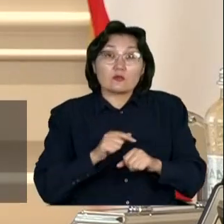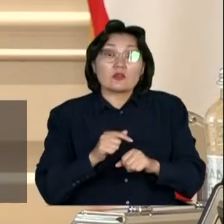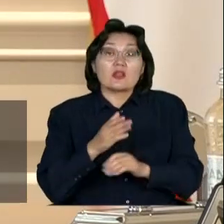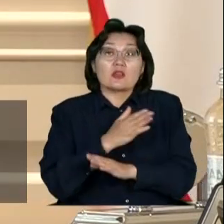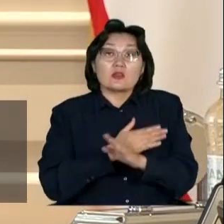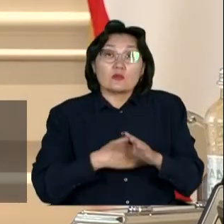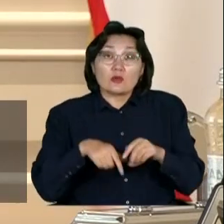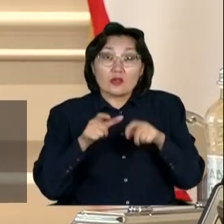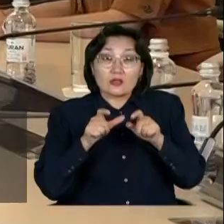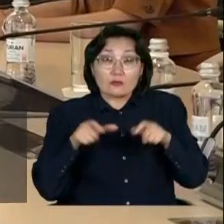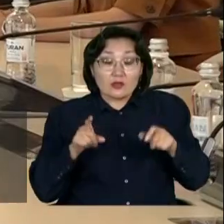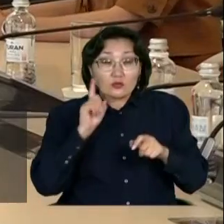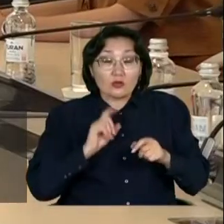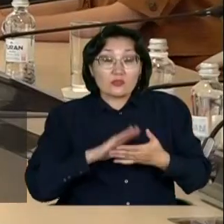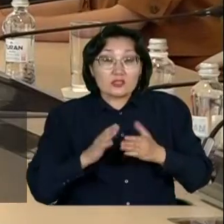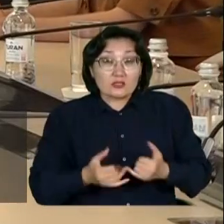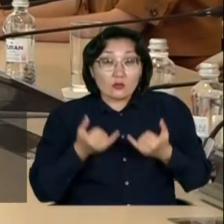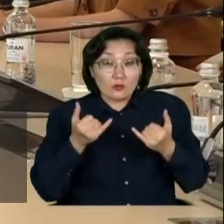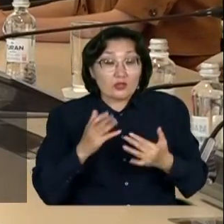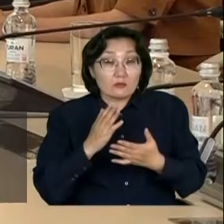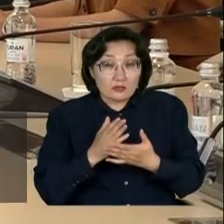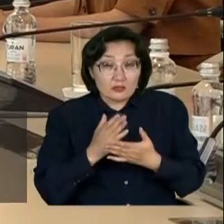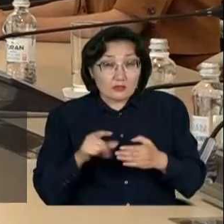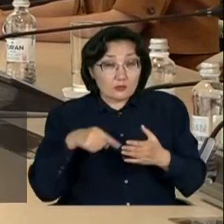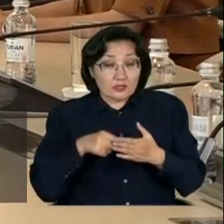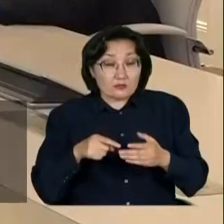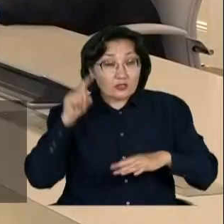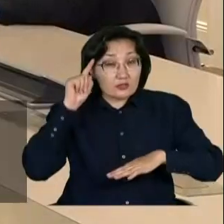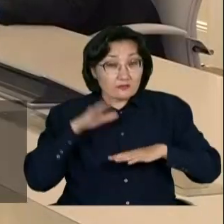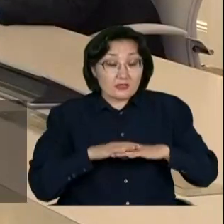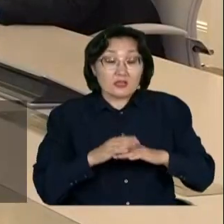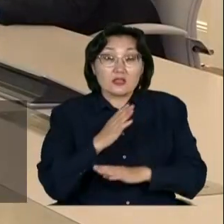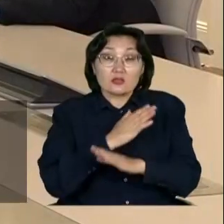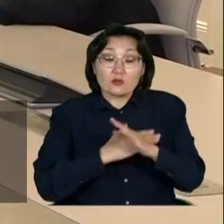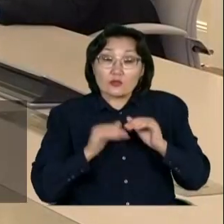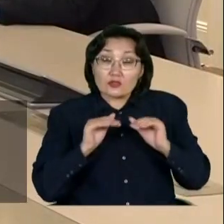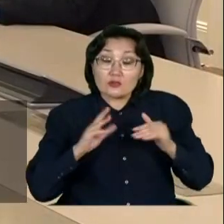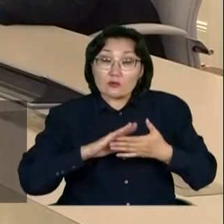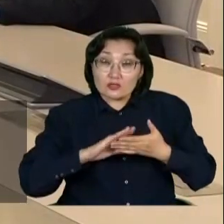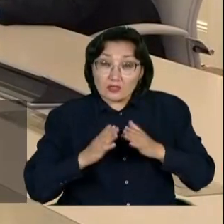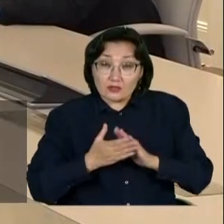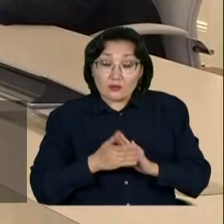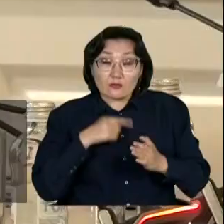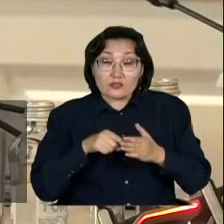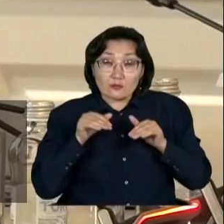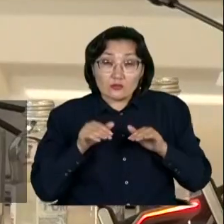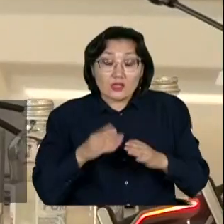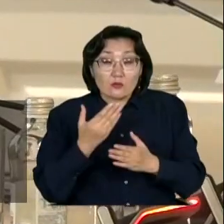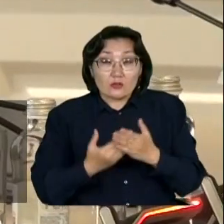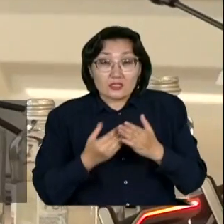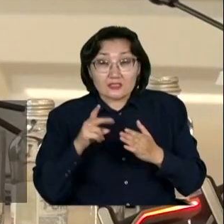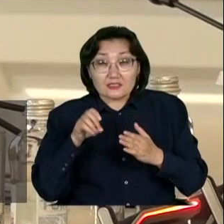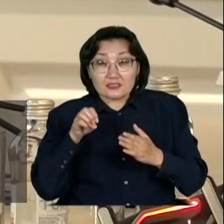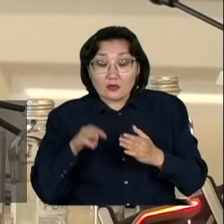орта құру болып табылады. Сондай ақ отырыс барысында мегаполис әкімінің инклюзия мәселесі жөніндегі штаттан тыс кеңесшісі Қасиет